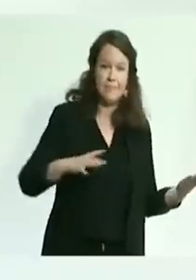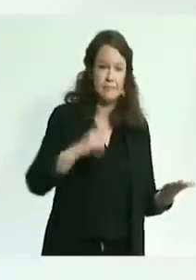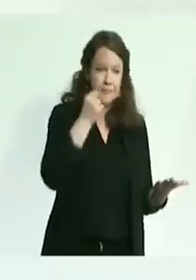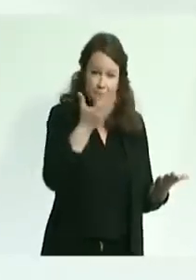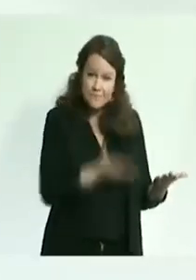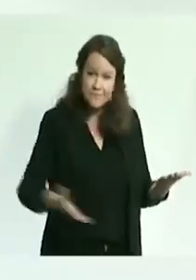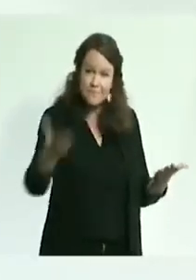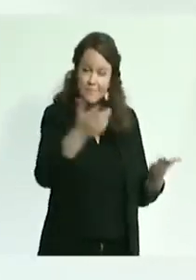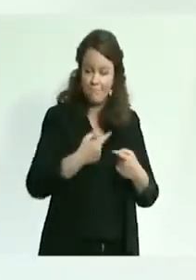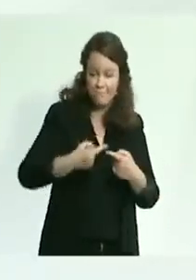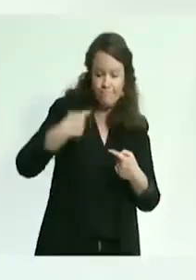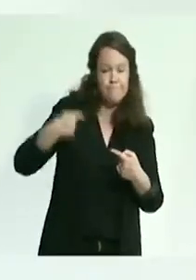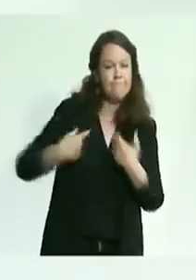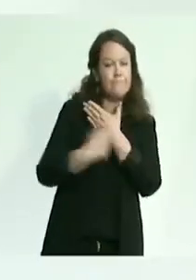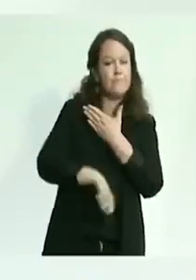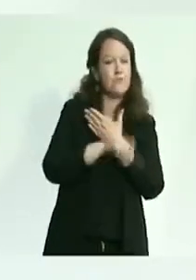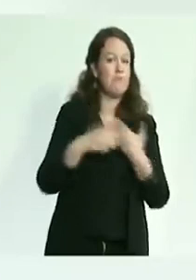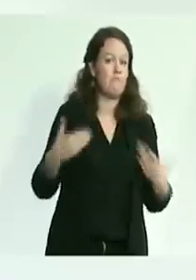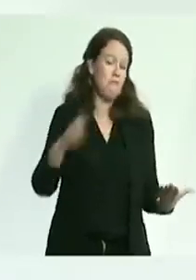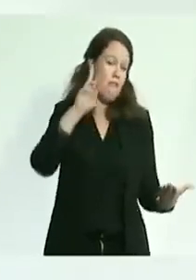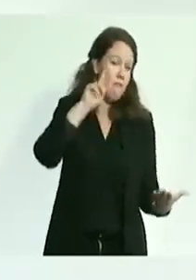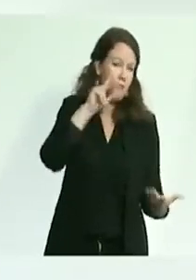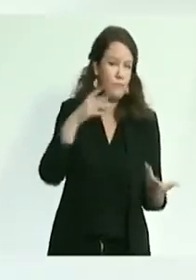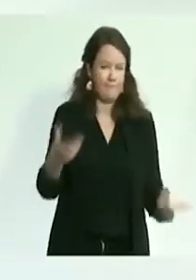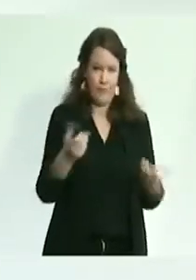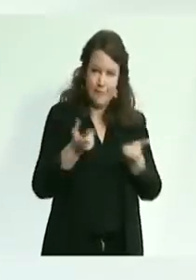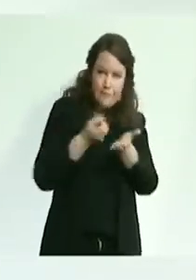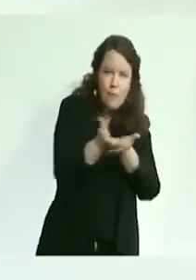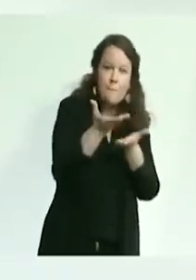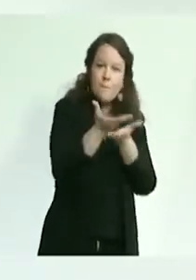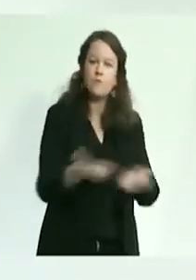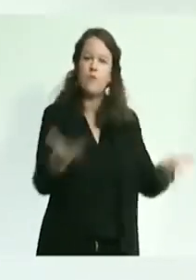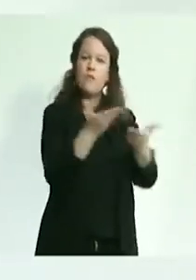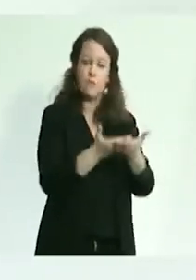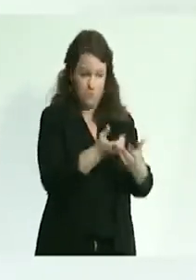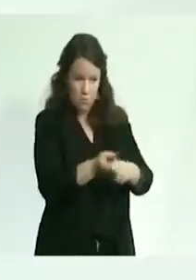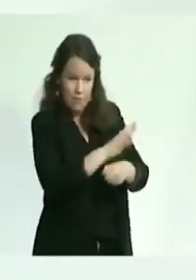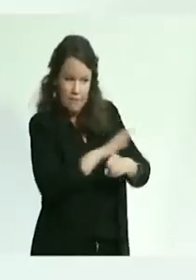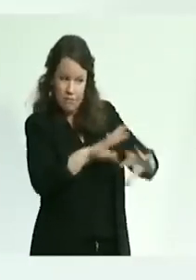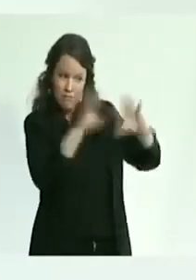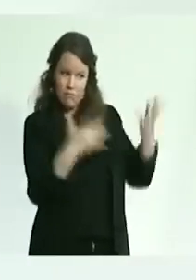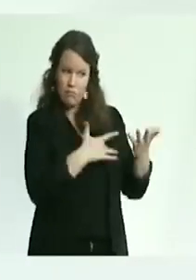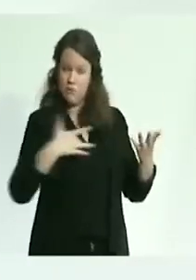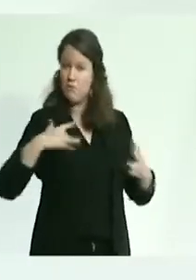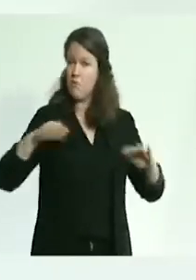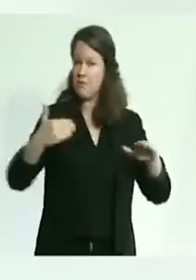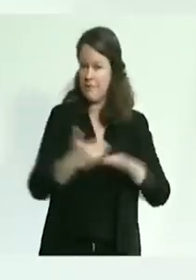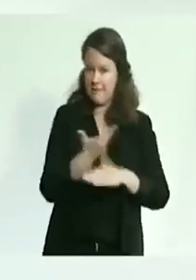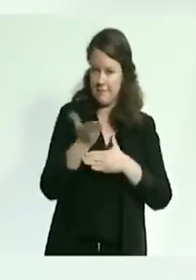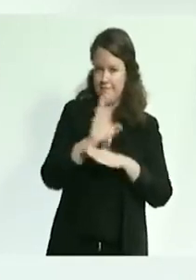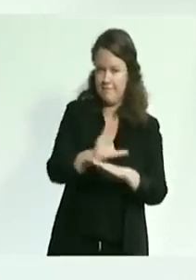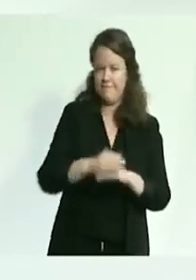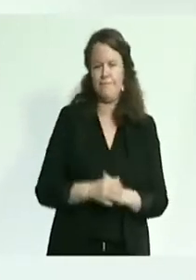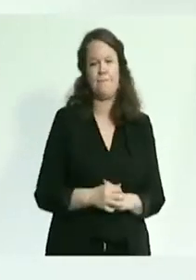Comme chaque semaine, je souhaite vous rendre compte de la situation épidémique et de la situation sanitaire dans notre pays. Situation que